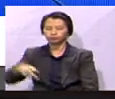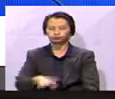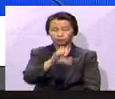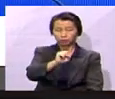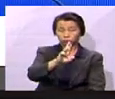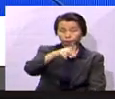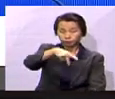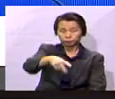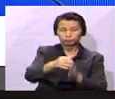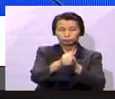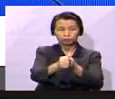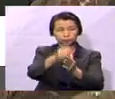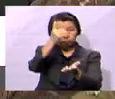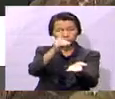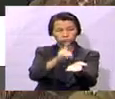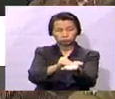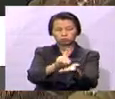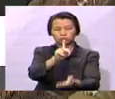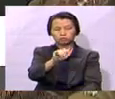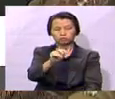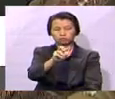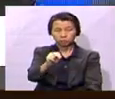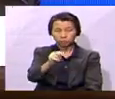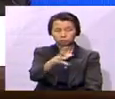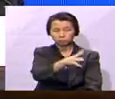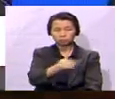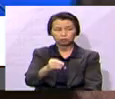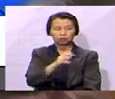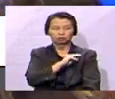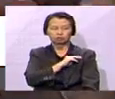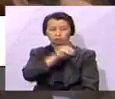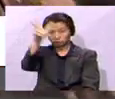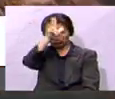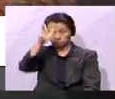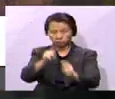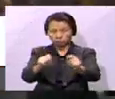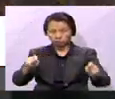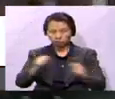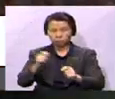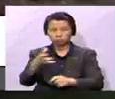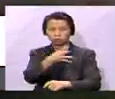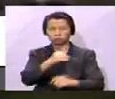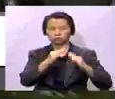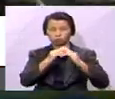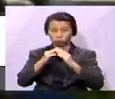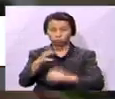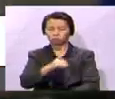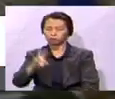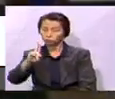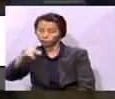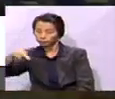kini diterajui Datuk Dr. Kim Swee Hian yang juga Menteri Kerajaan Tempatan dan Perumahan.